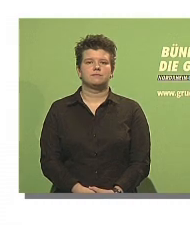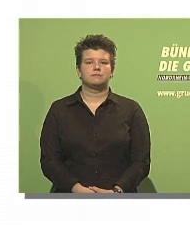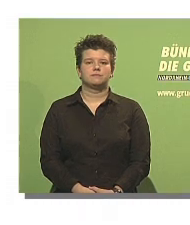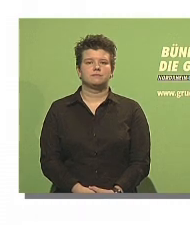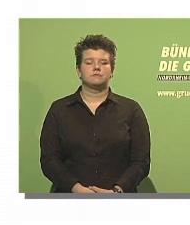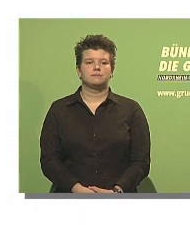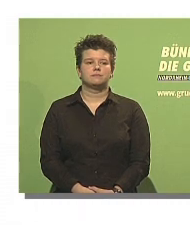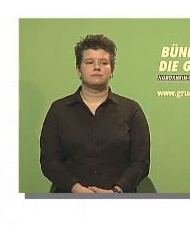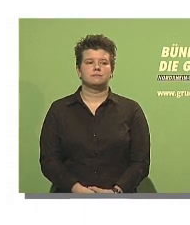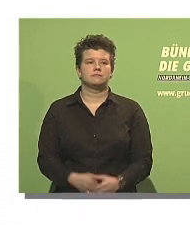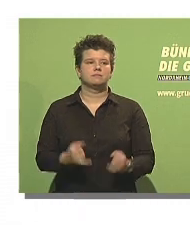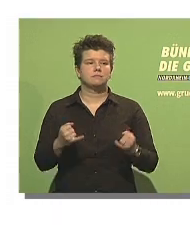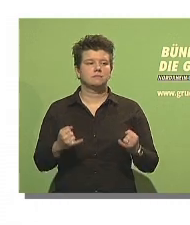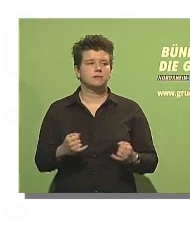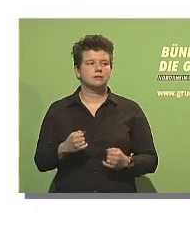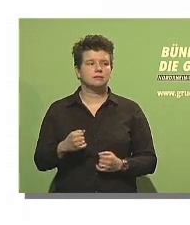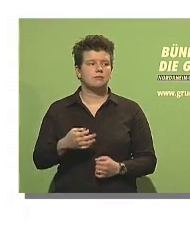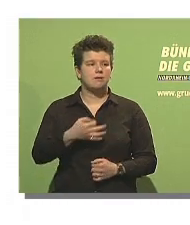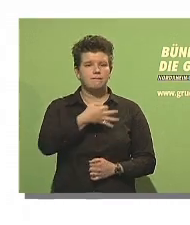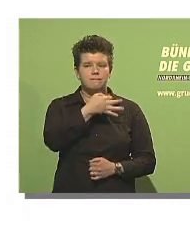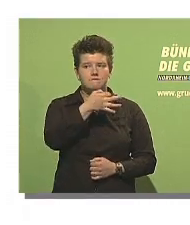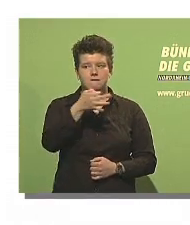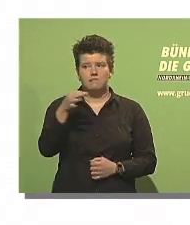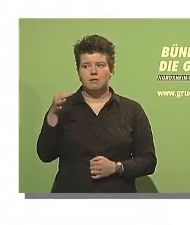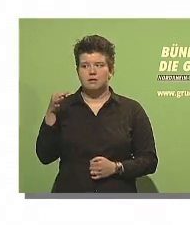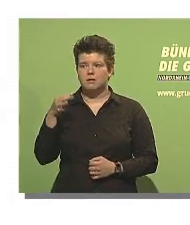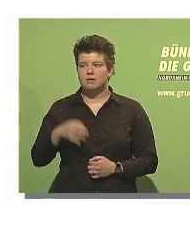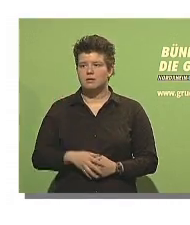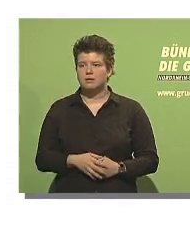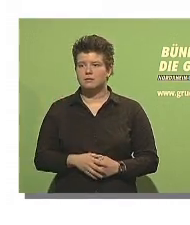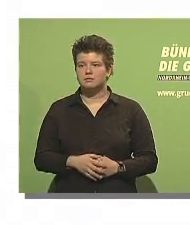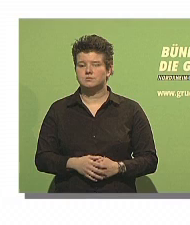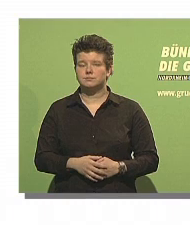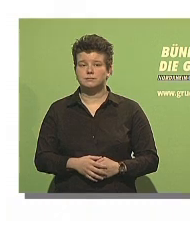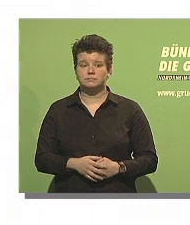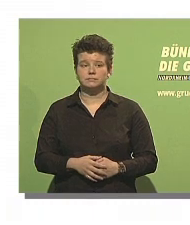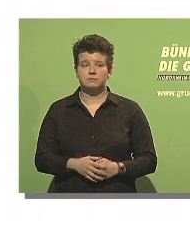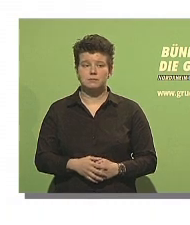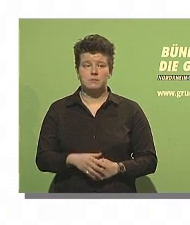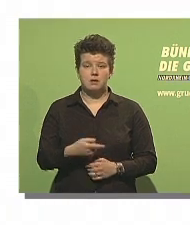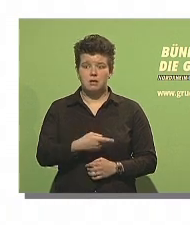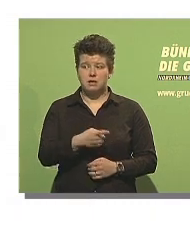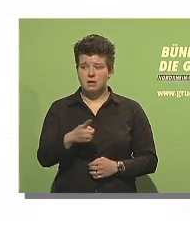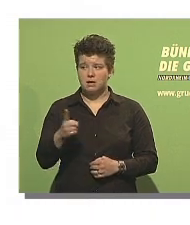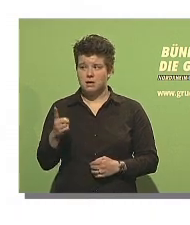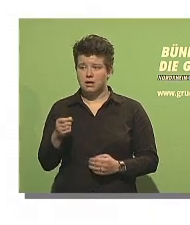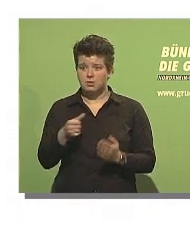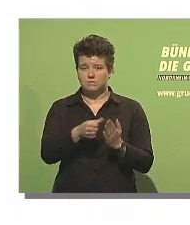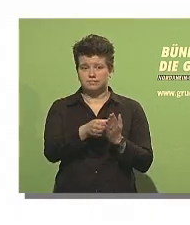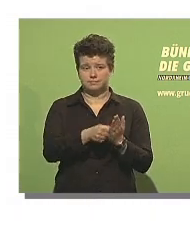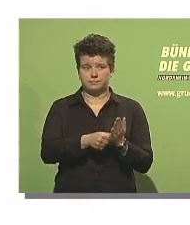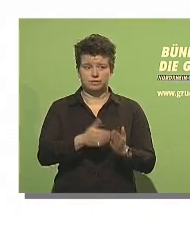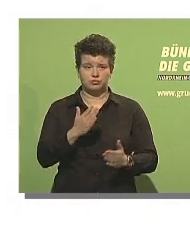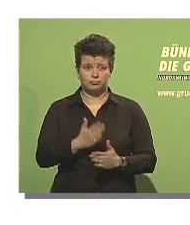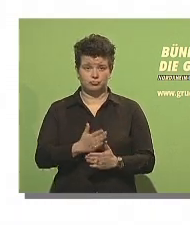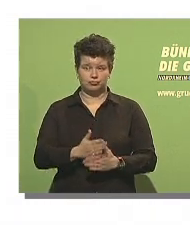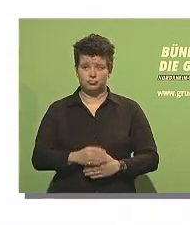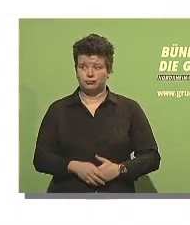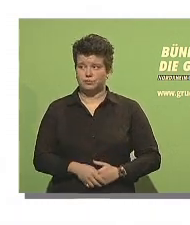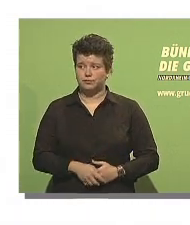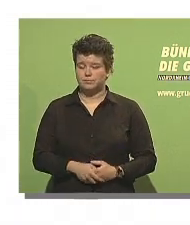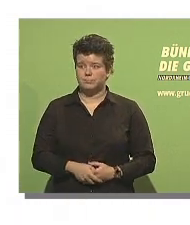Ich würde noch einmal nachfragen, ob nun alle Delegierten die Möglichkeit hatten, ihre Stimme abzugeben.